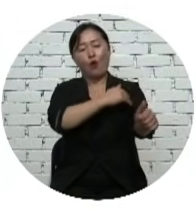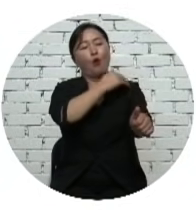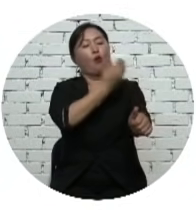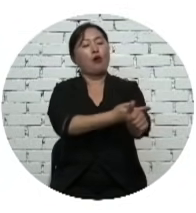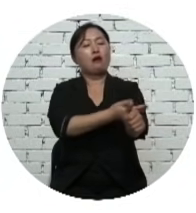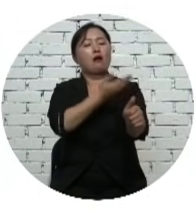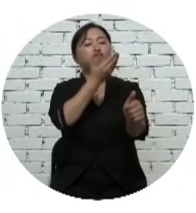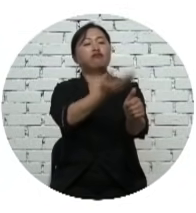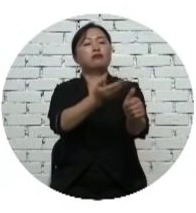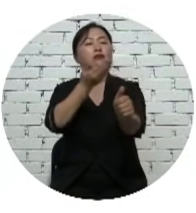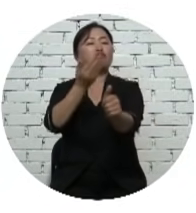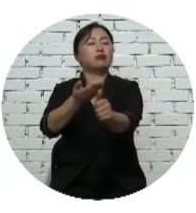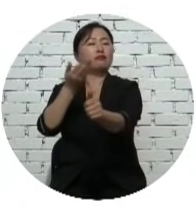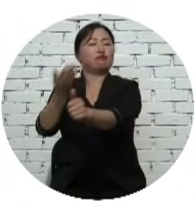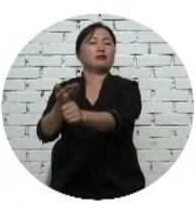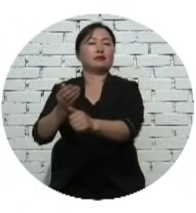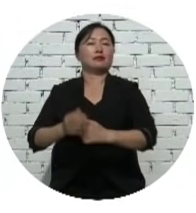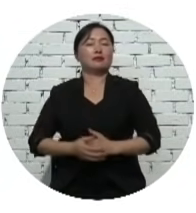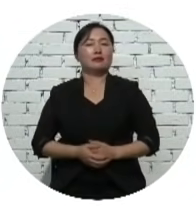하잖아요. 내각을